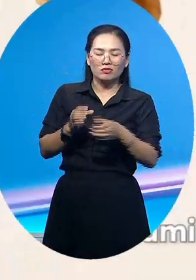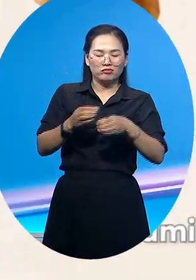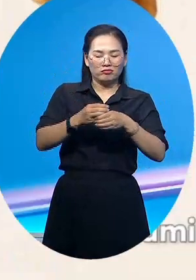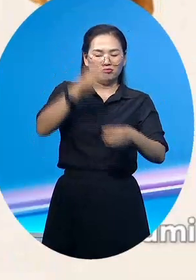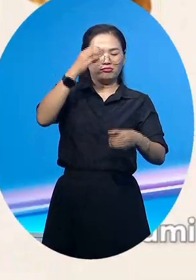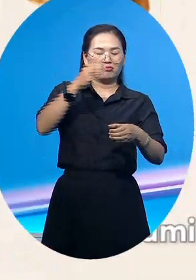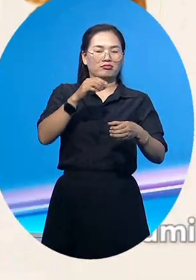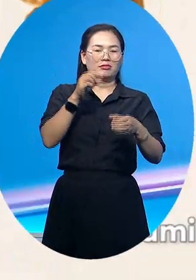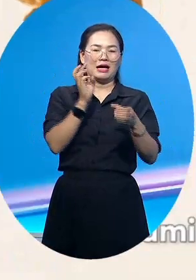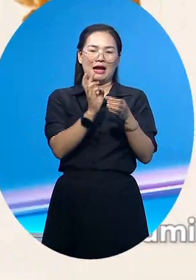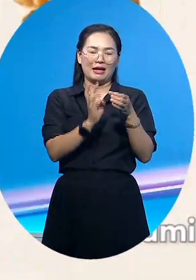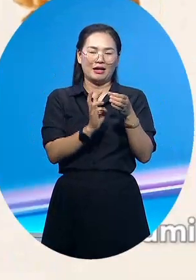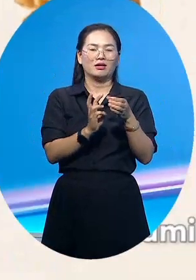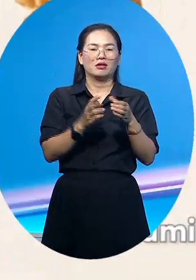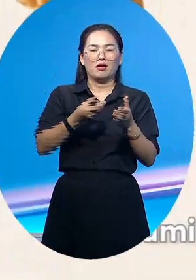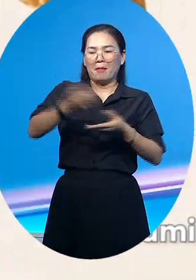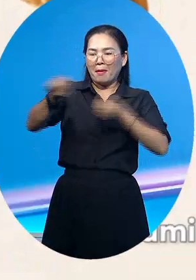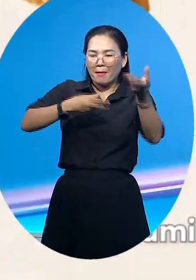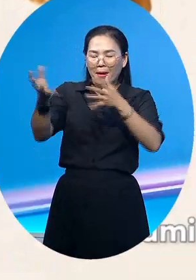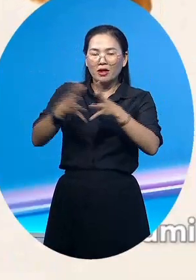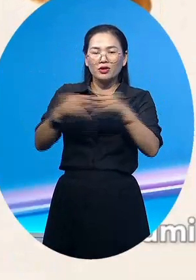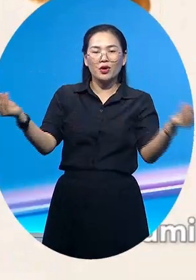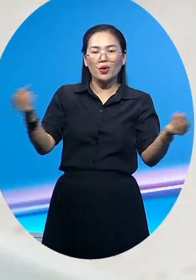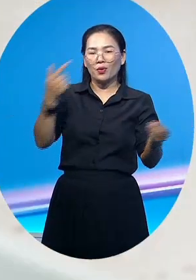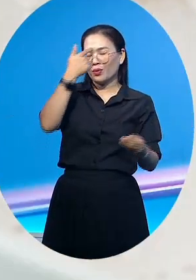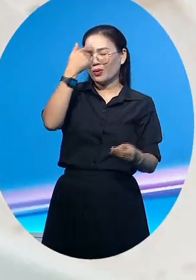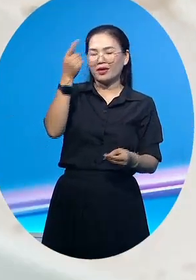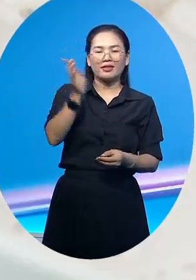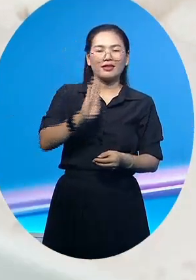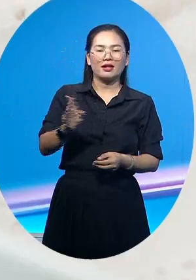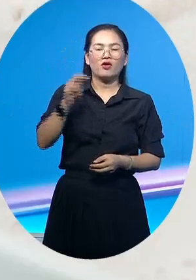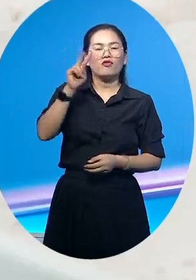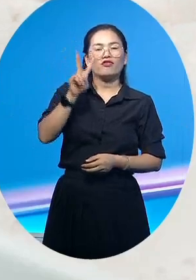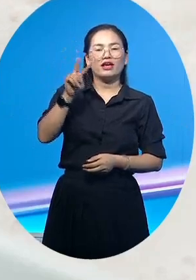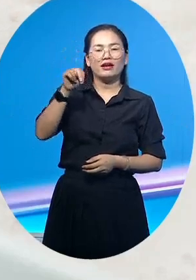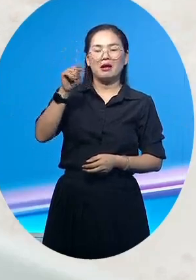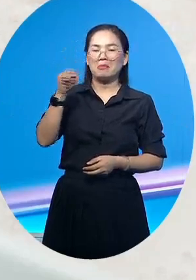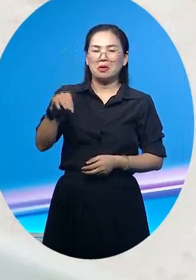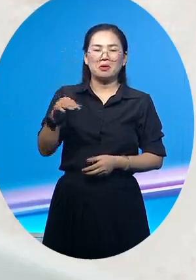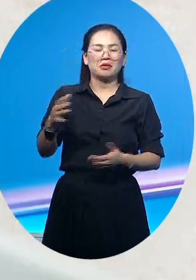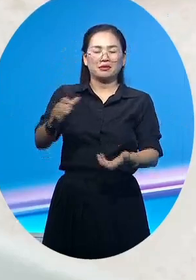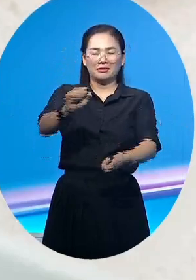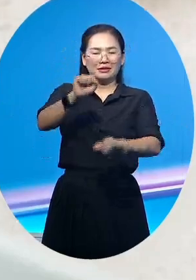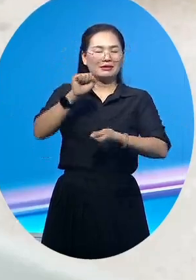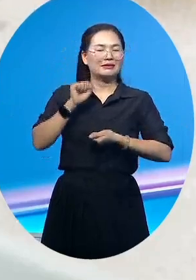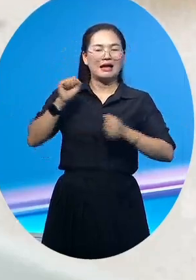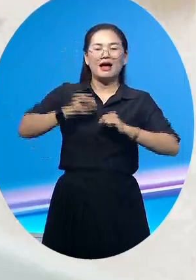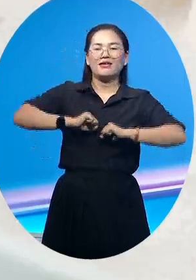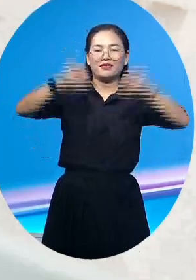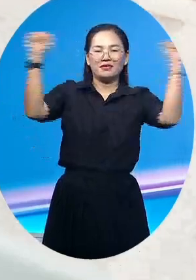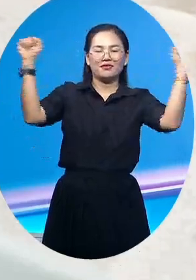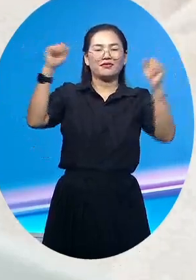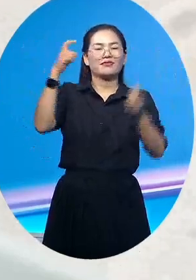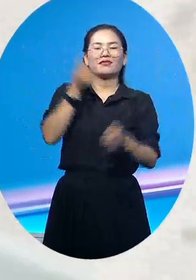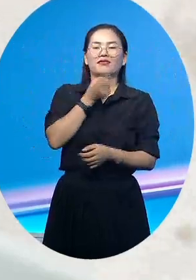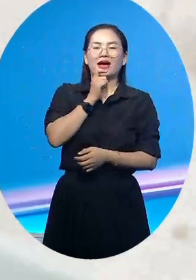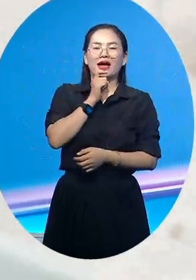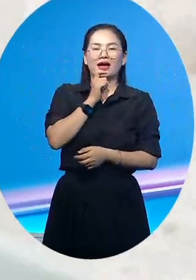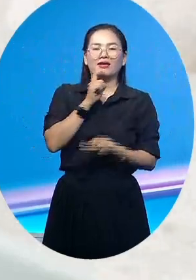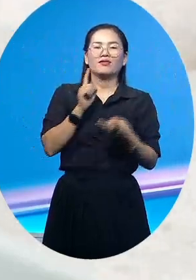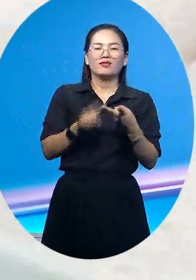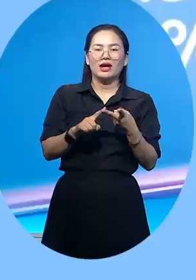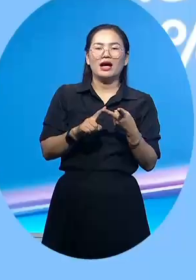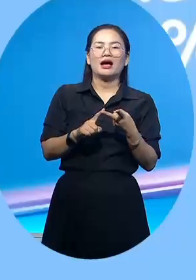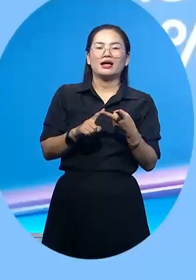thành sản phẩm có doanh số cao nhất trong ngành hàng sửa thực vật của Vinamilk sản phẩm đã đạt giải vàng của môn Selection Bỉ và giải